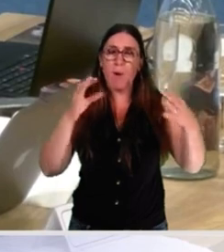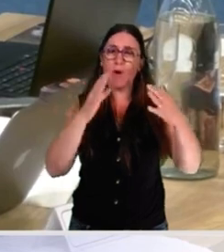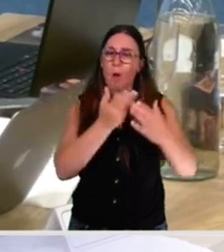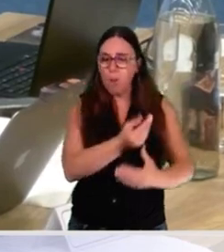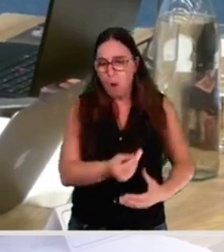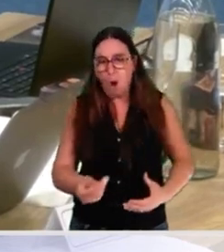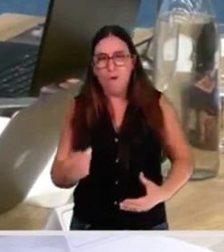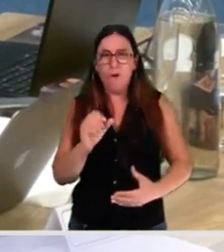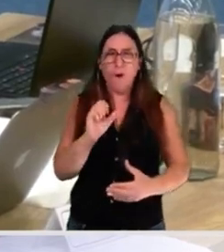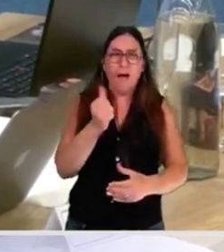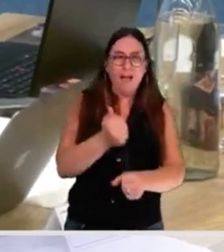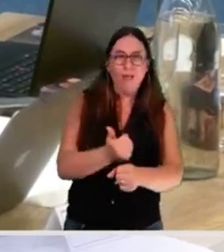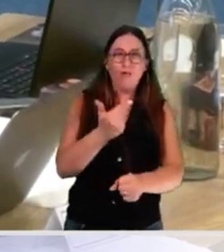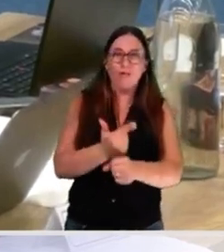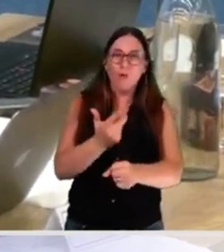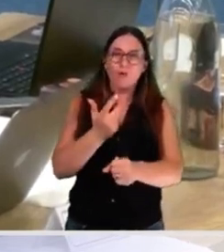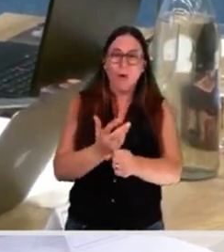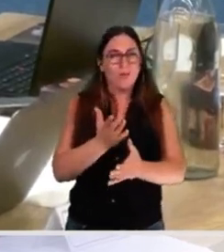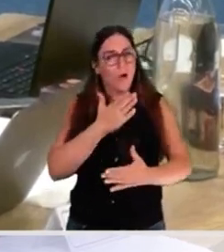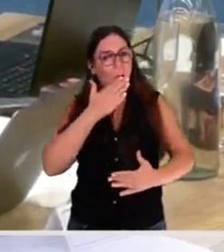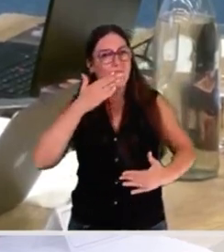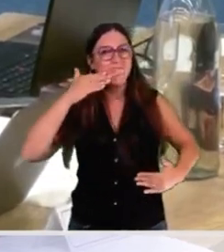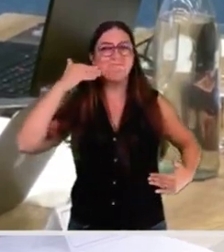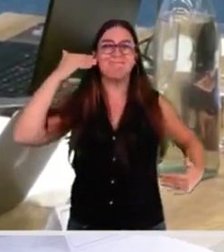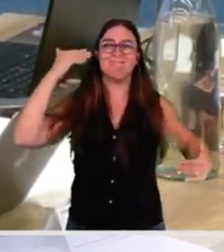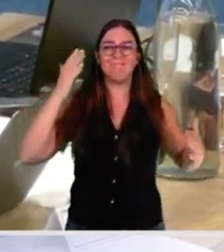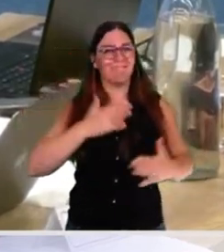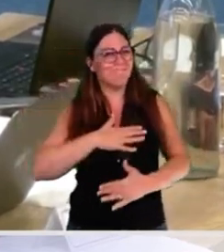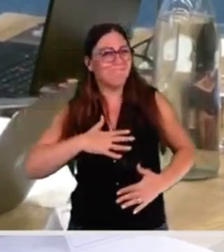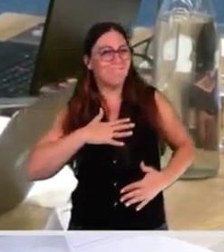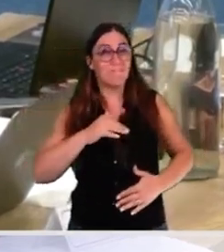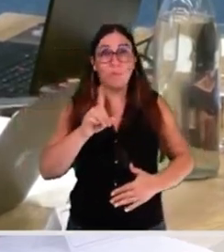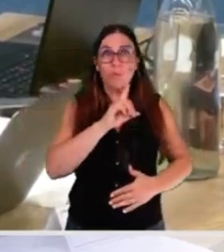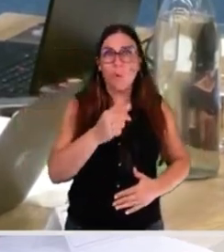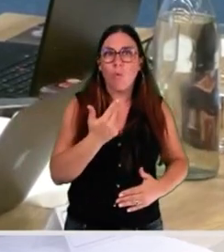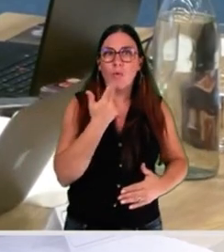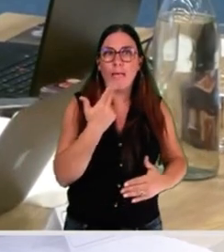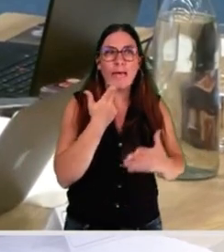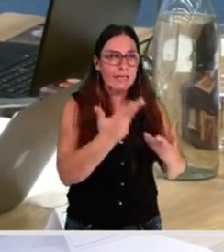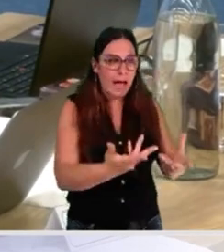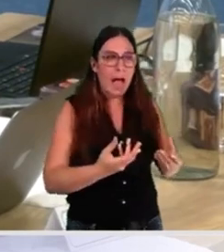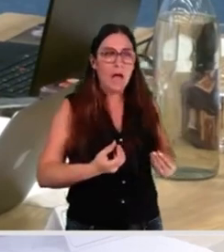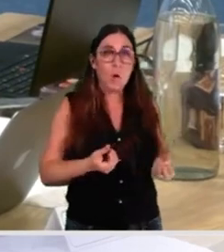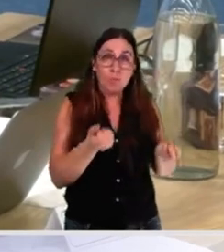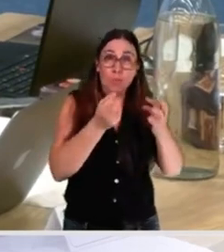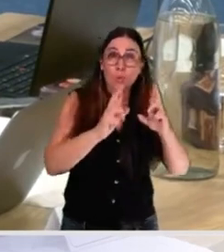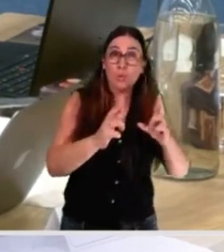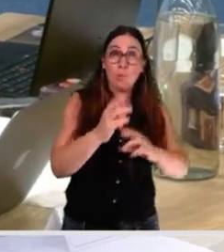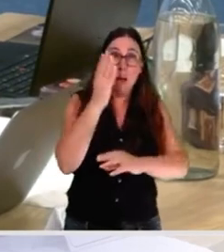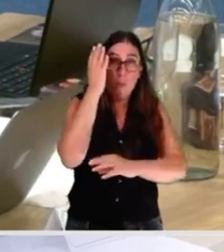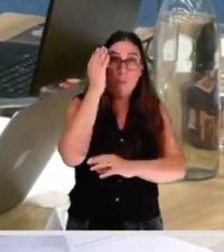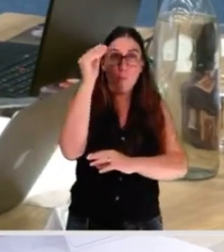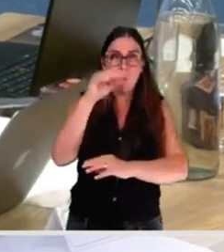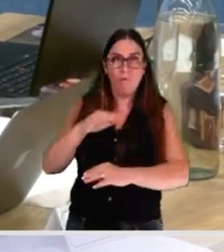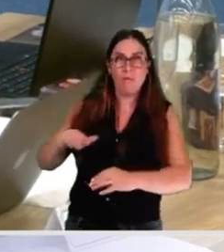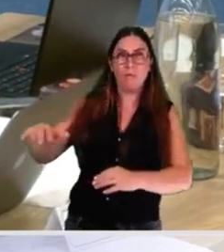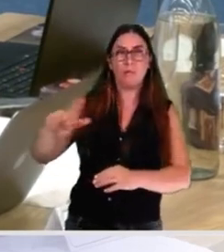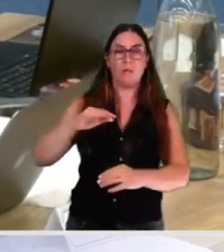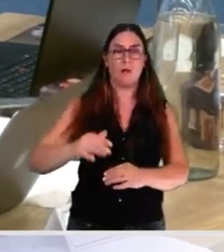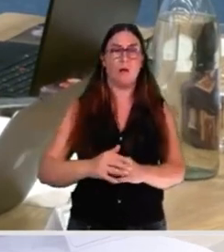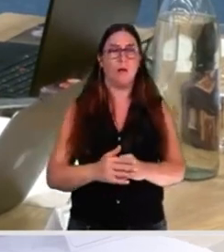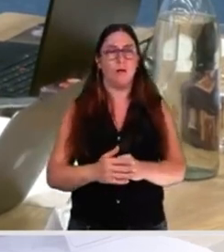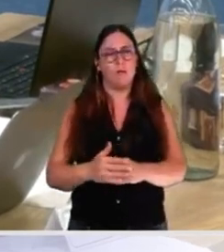l'enfant dans les premières années. C'est la qualité de l'accueil garantie par les professionnels. On le